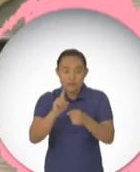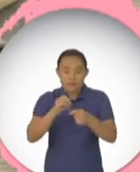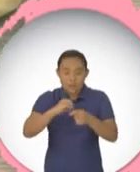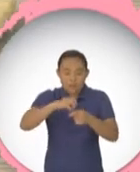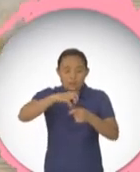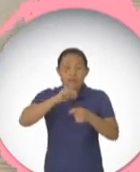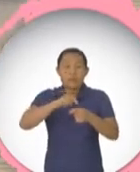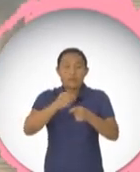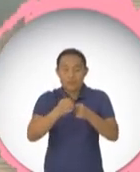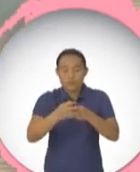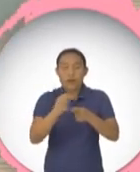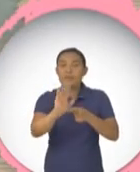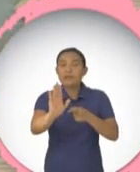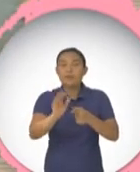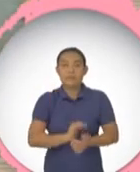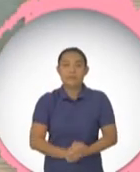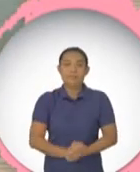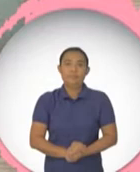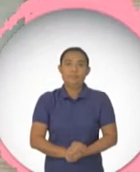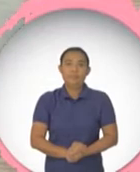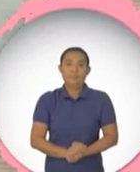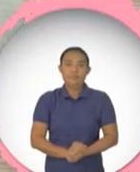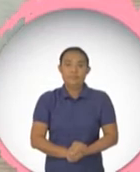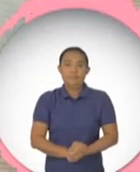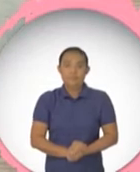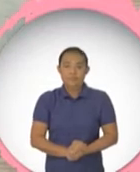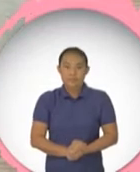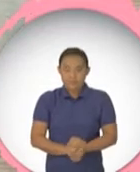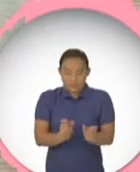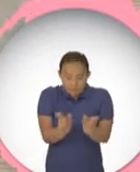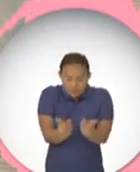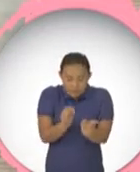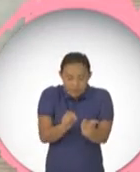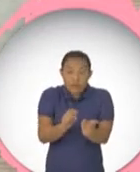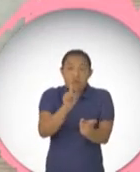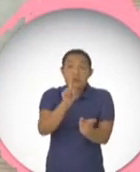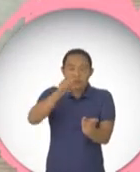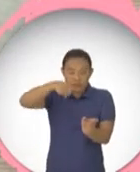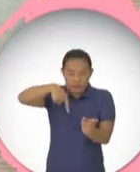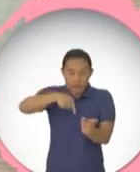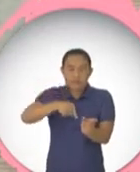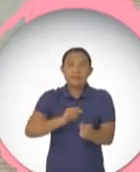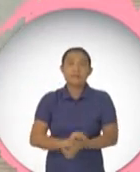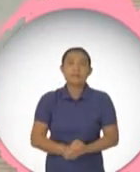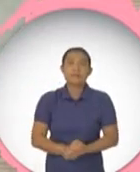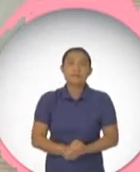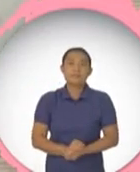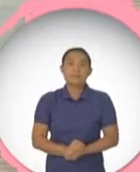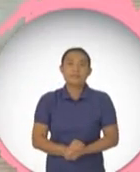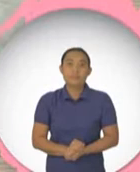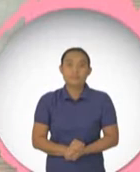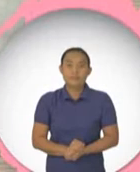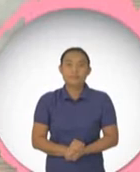แผ่ออกด้านข้างนะคะวางห่างกันประมาณสักเซนนึงอะค่ะ แล้วอย่างนี้แถวกลาง แถวกลางเดี๋ยวเราวางไปเลยก็ได้น